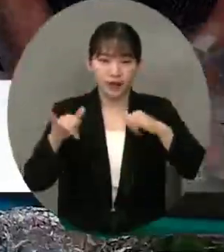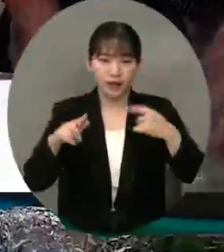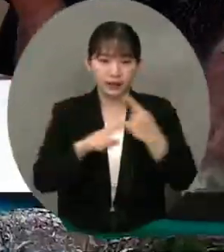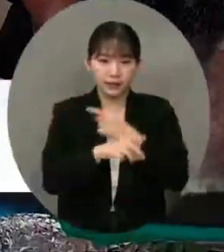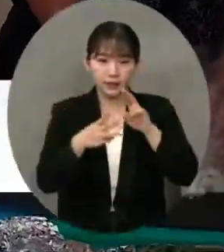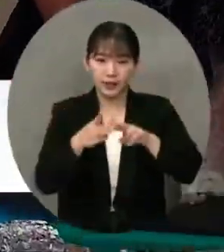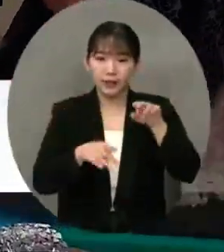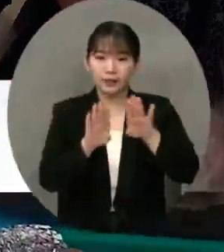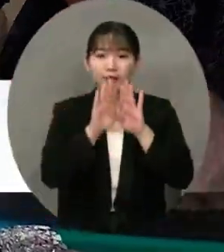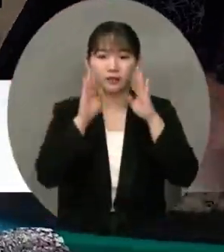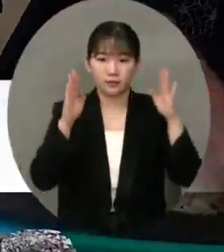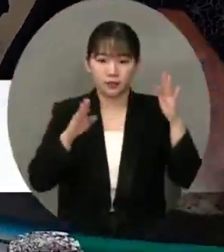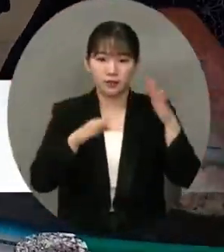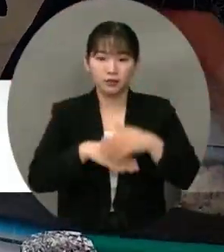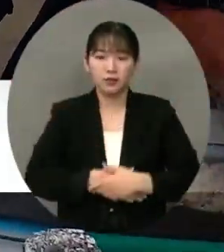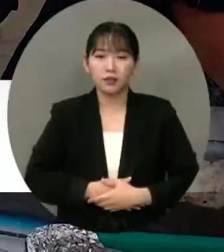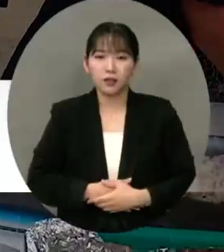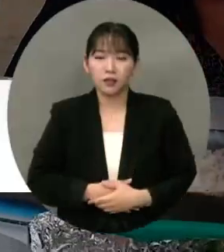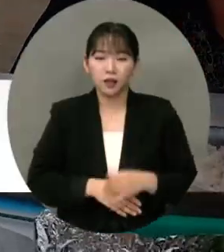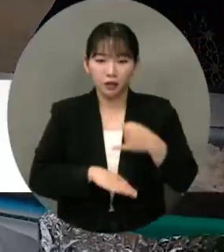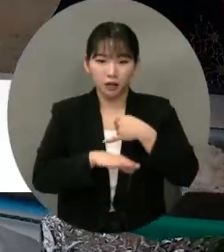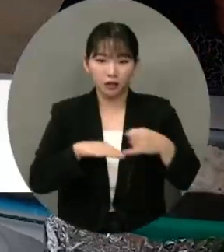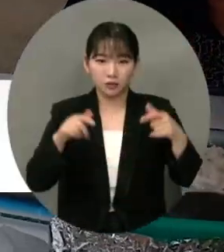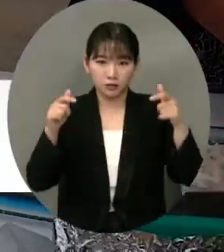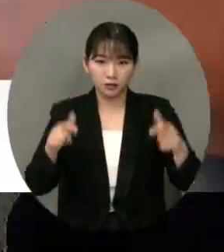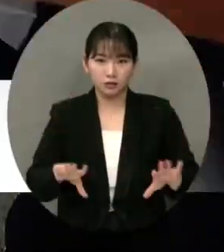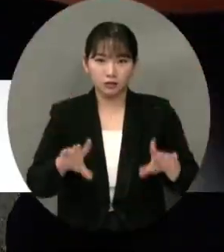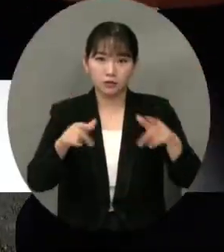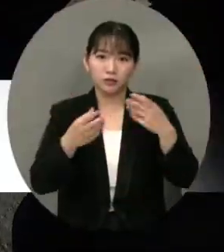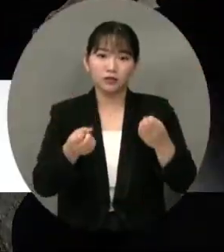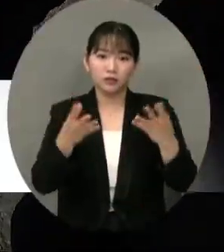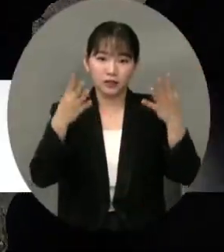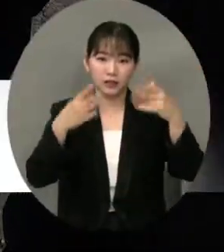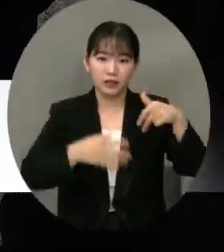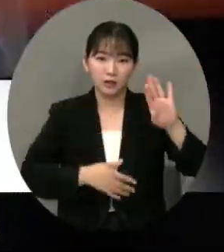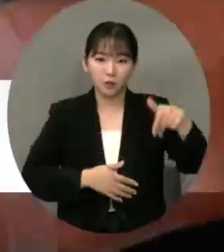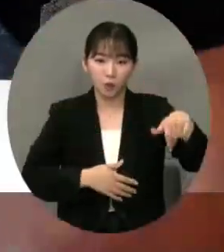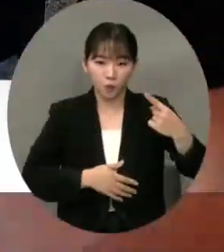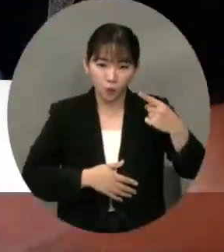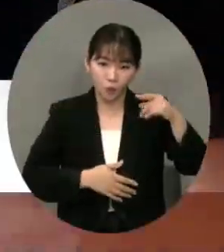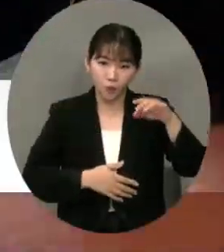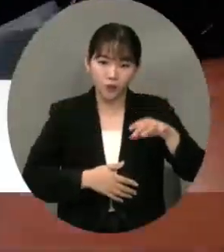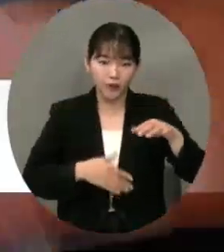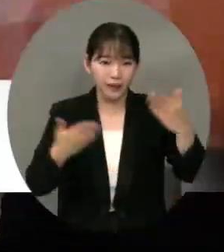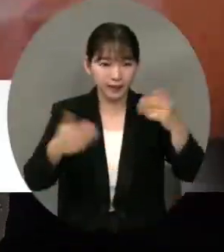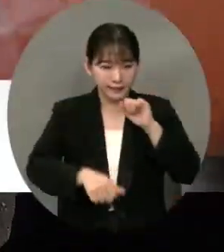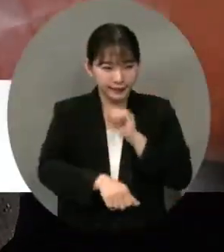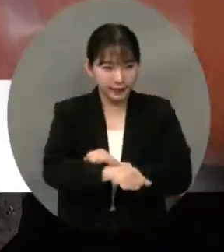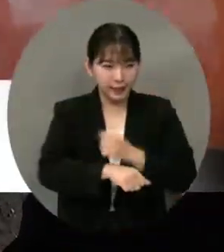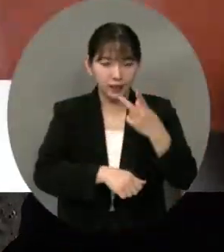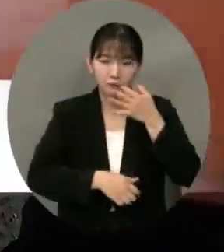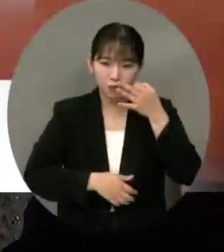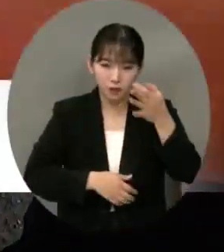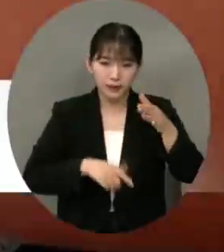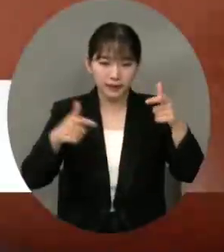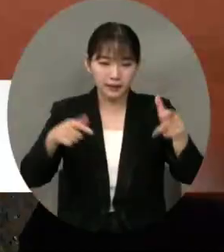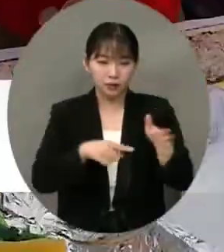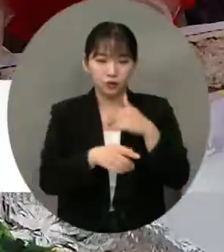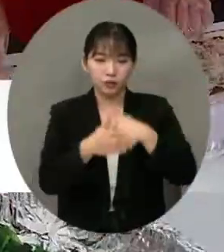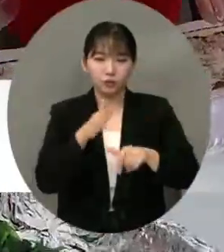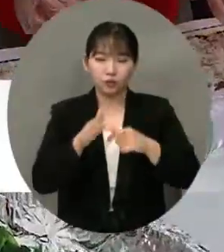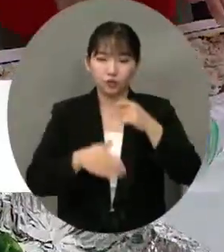치유 센터 원에서 열립니다 완도군은 올해 축제를 장보고 대사 업적 재조명과 지역 수산물의 우수성을